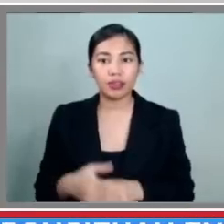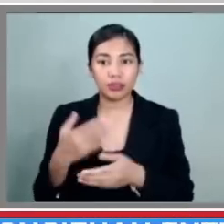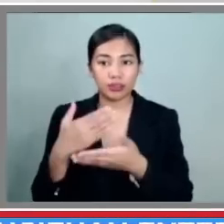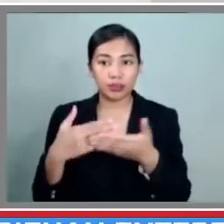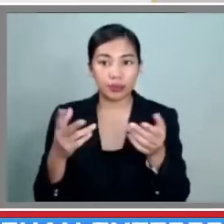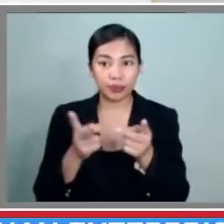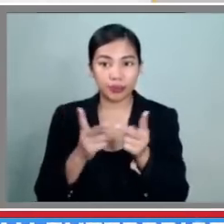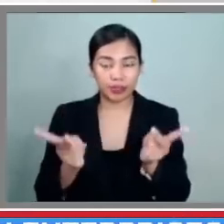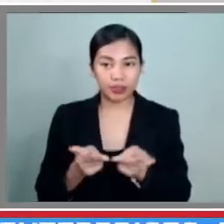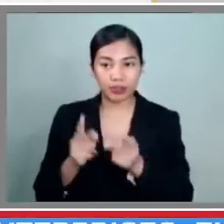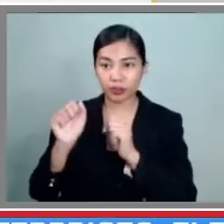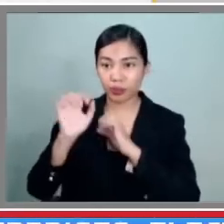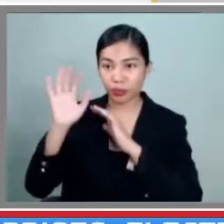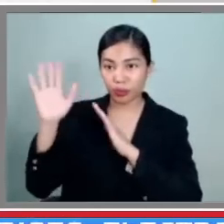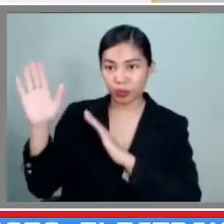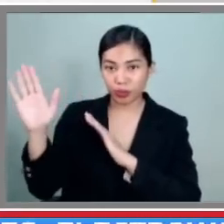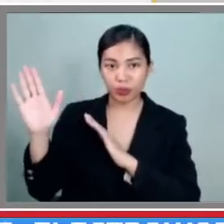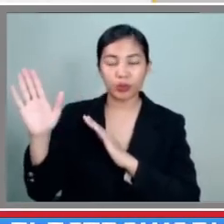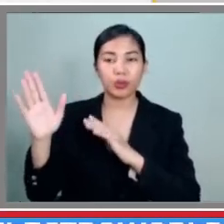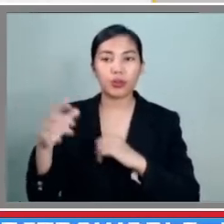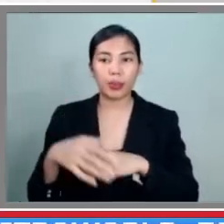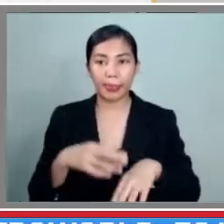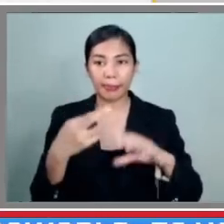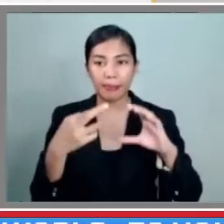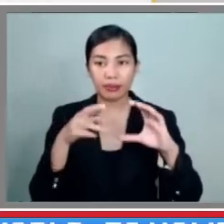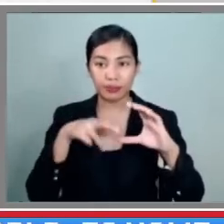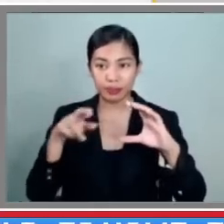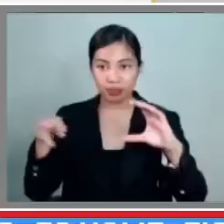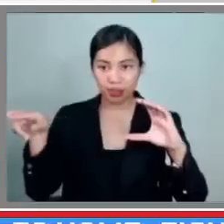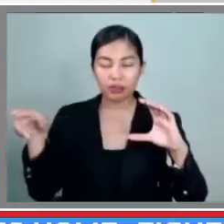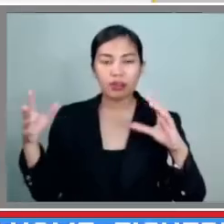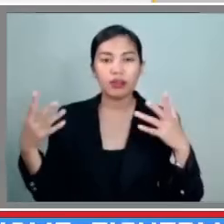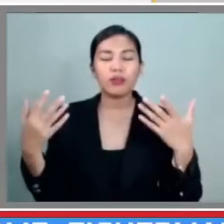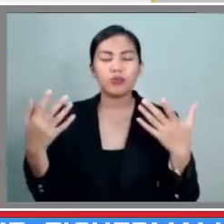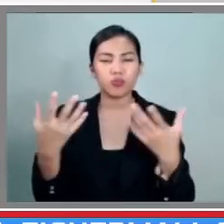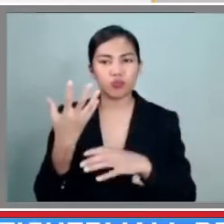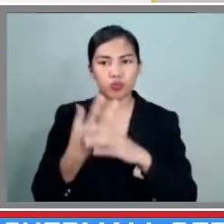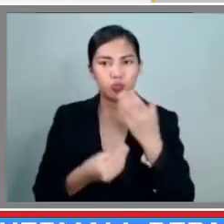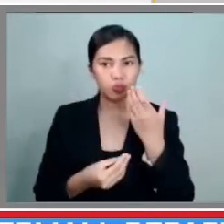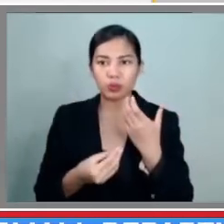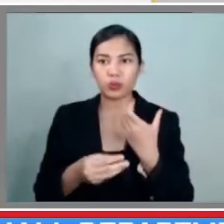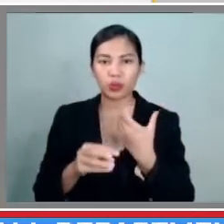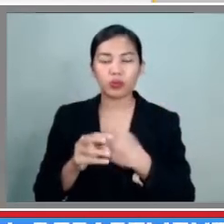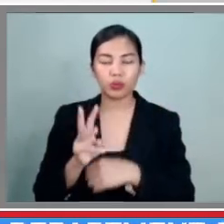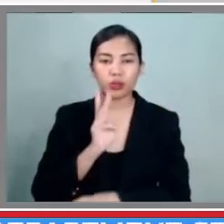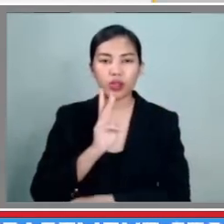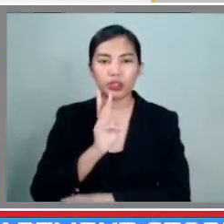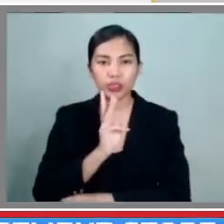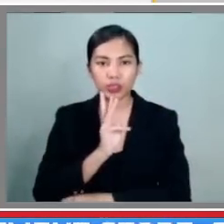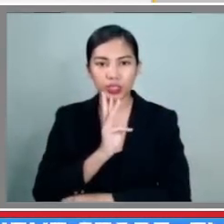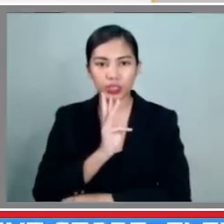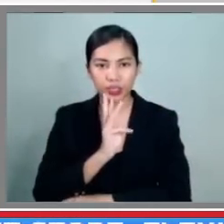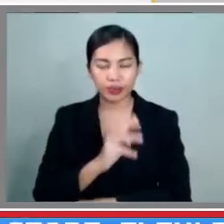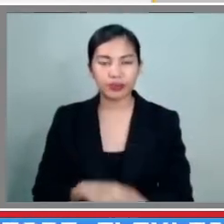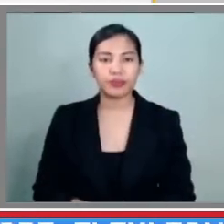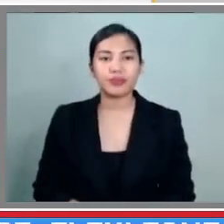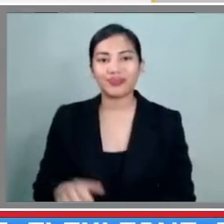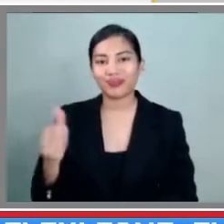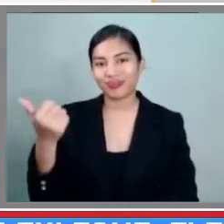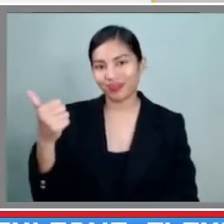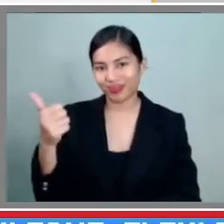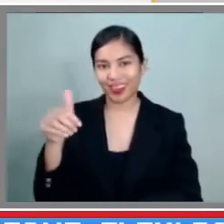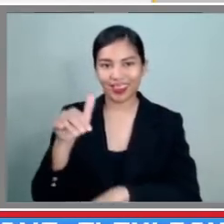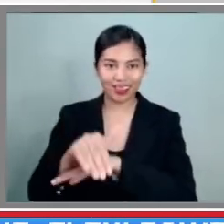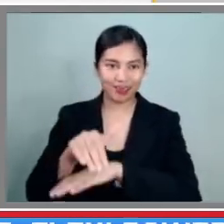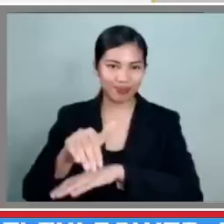Antipolo at Cainta sa Rizal, mawawalan din po ng tubig simula alas 10 ng gabi. Mamaya po yan hanggang alas 6 ng